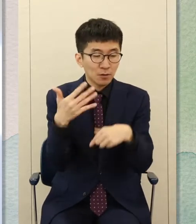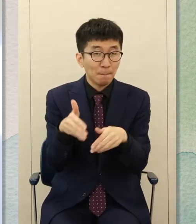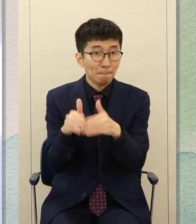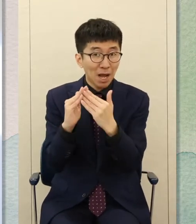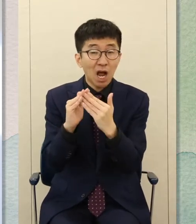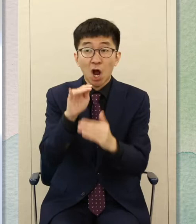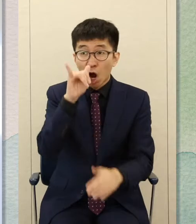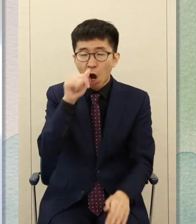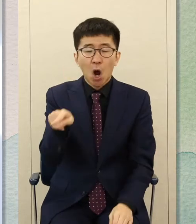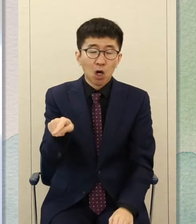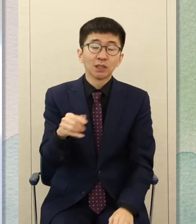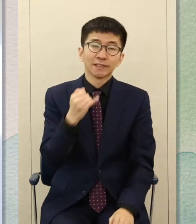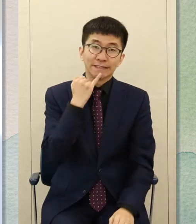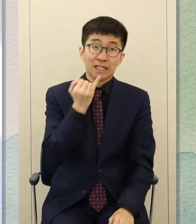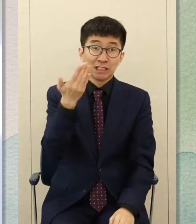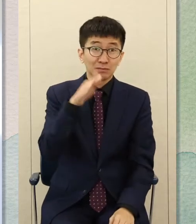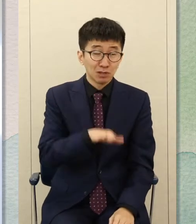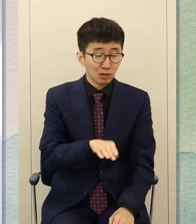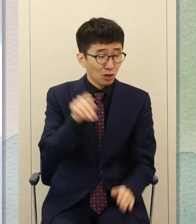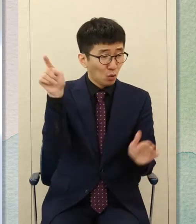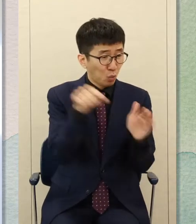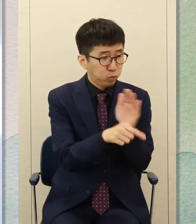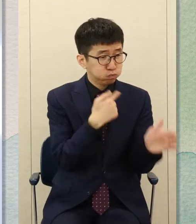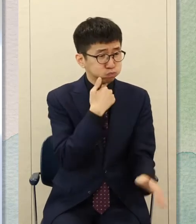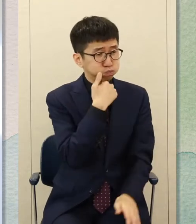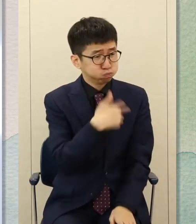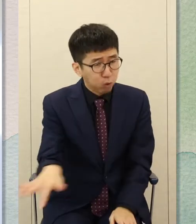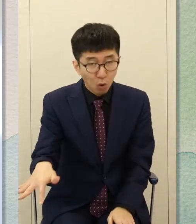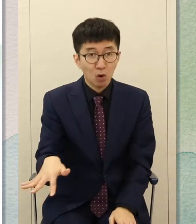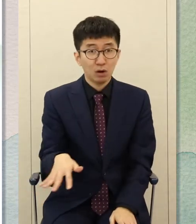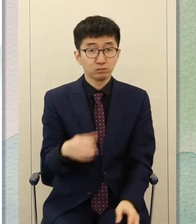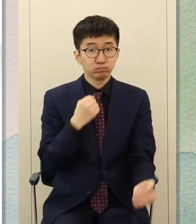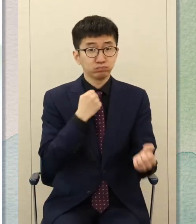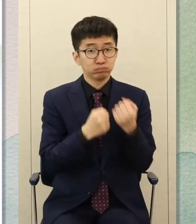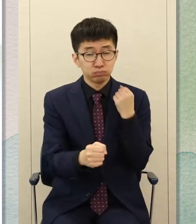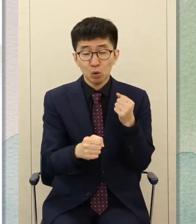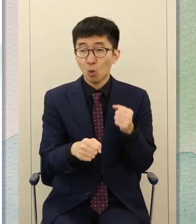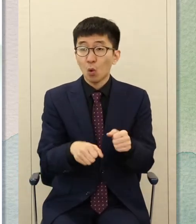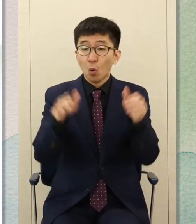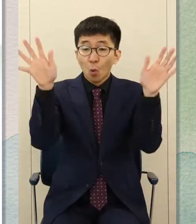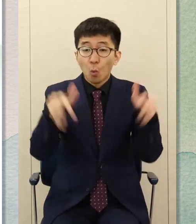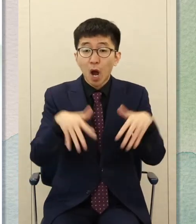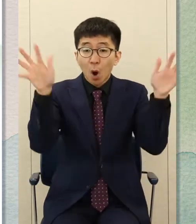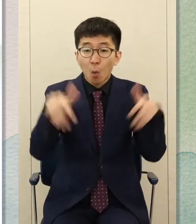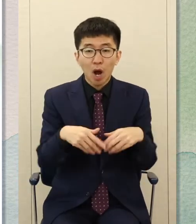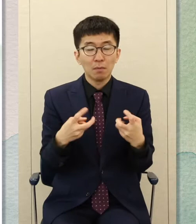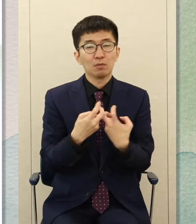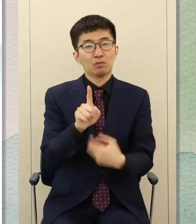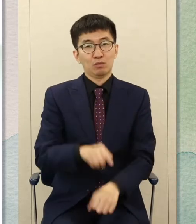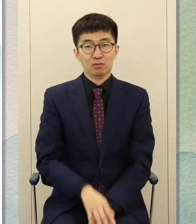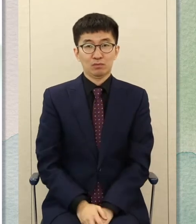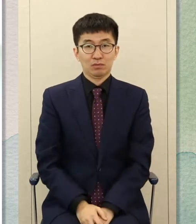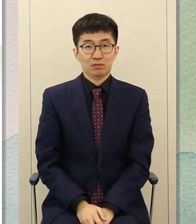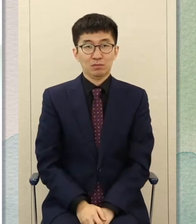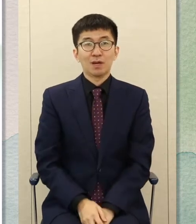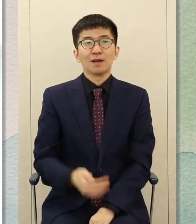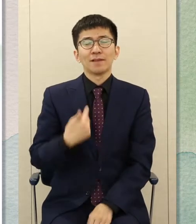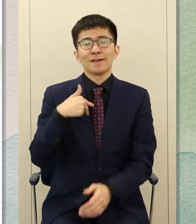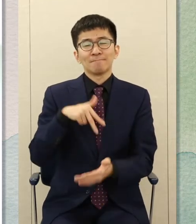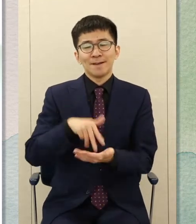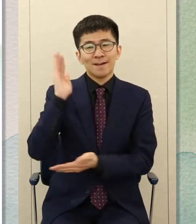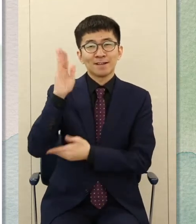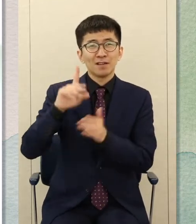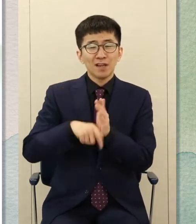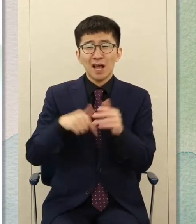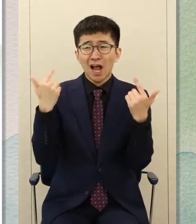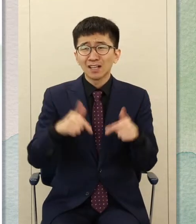어떻게 도서관에 오게 만들까? 너무 어려운 과제였던 거죠. 그래서 도서관 프로그램을 제가 이제 여기저기 강의에 가보면 맨날